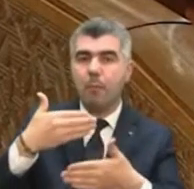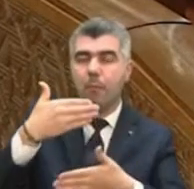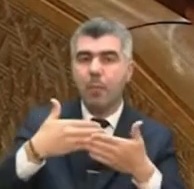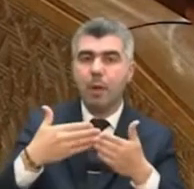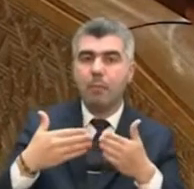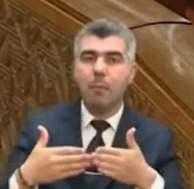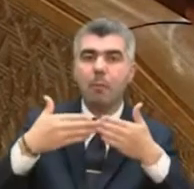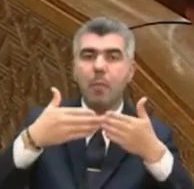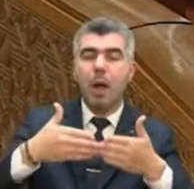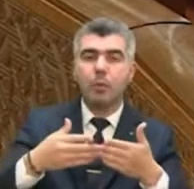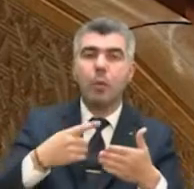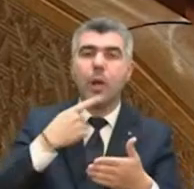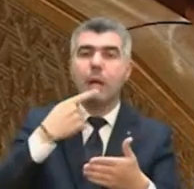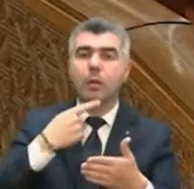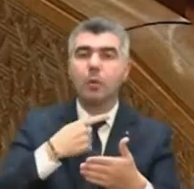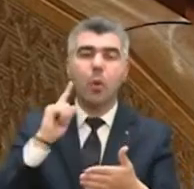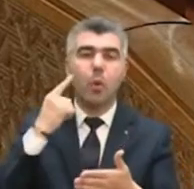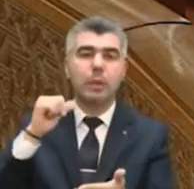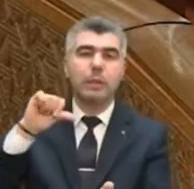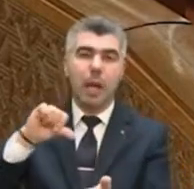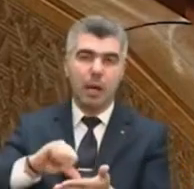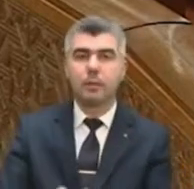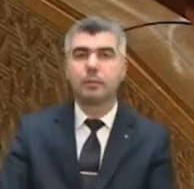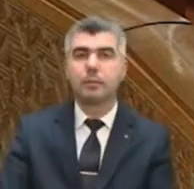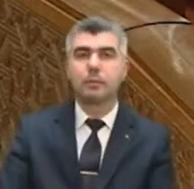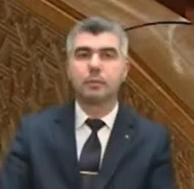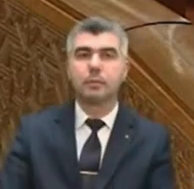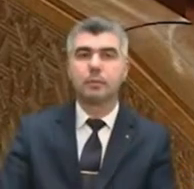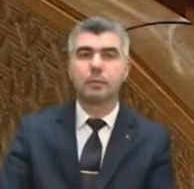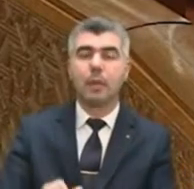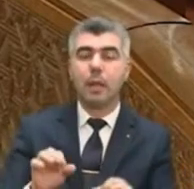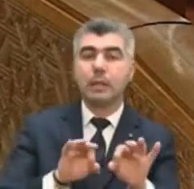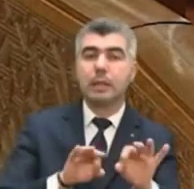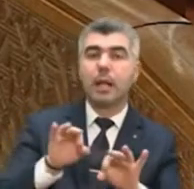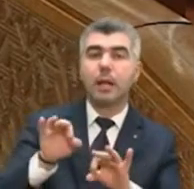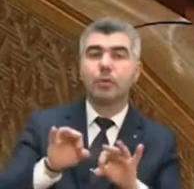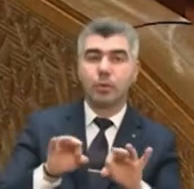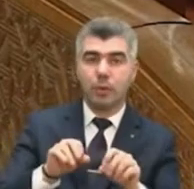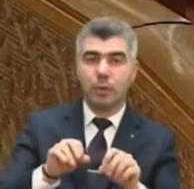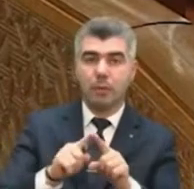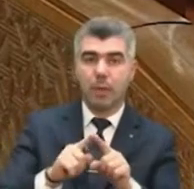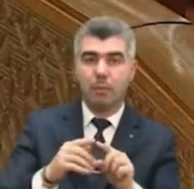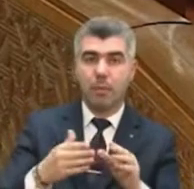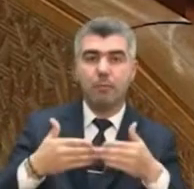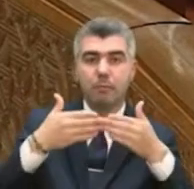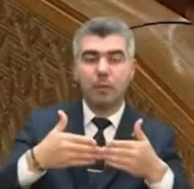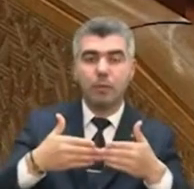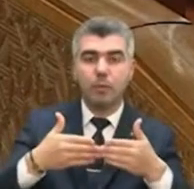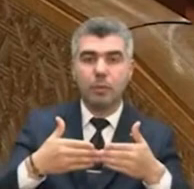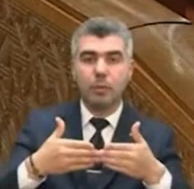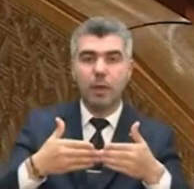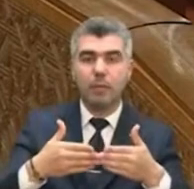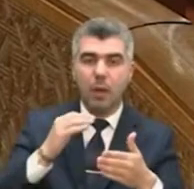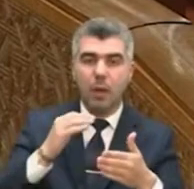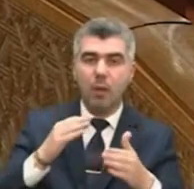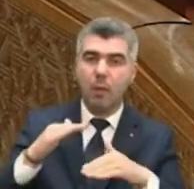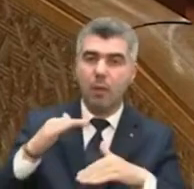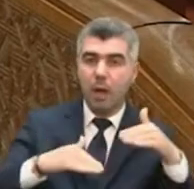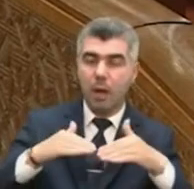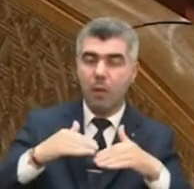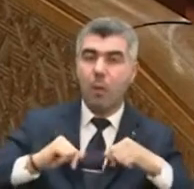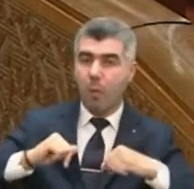وأيضا ميناء الدخلة الأطلسي. أما فيما يخص استراتيجية إرساء الأسطول البحري، فالوزارة تتنكب